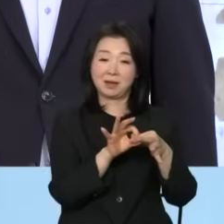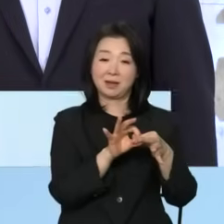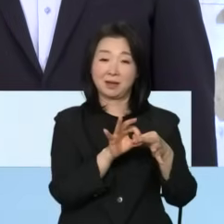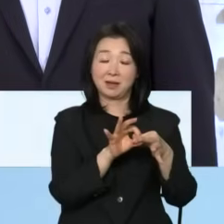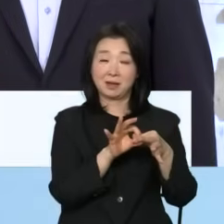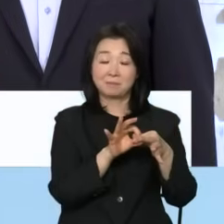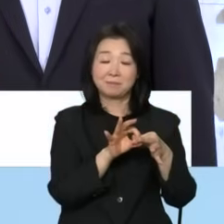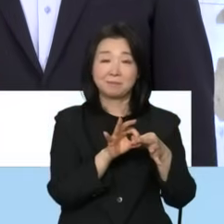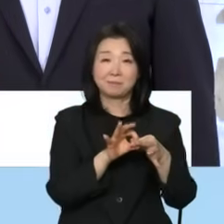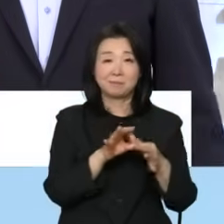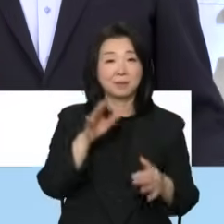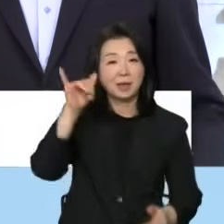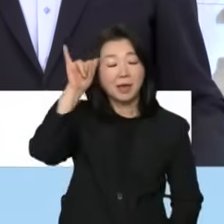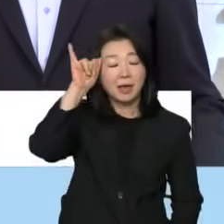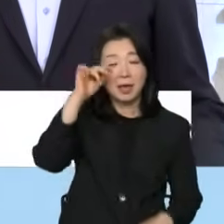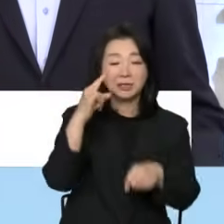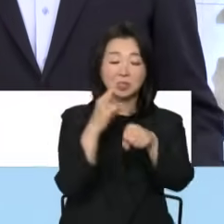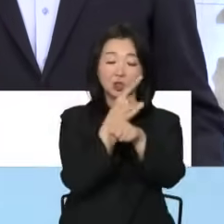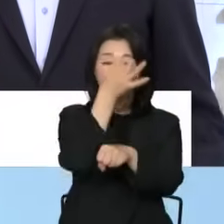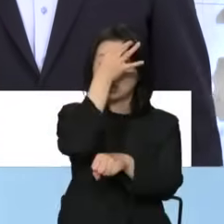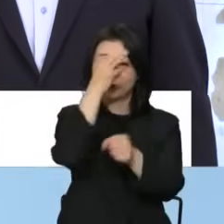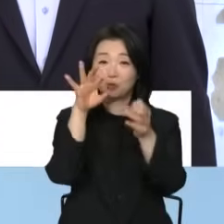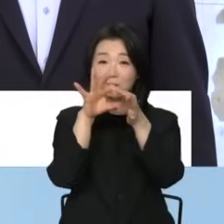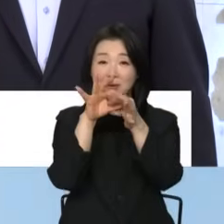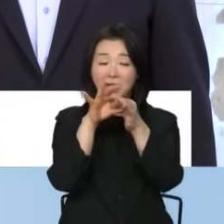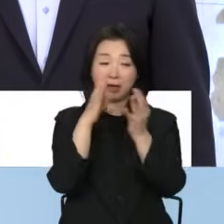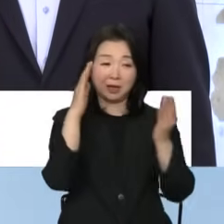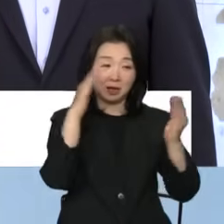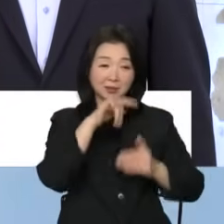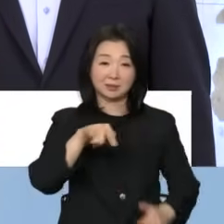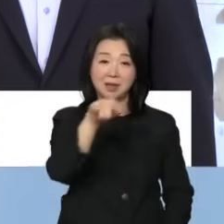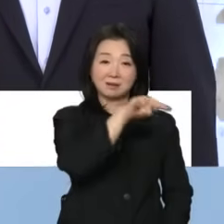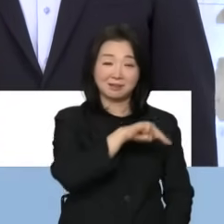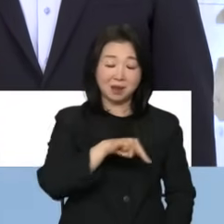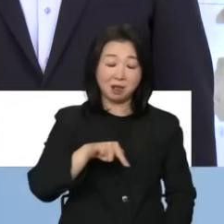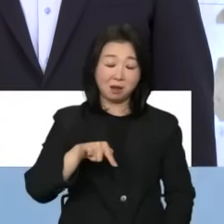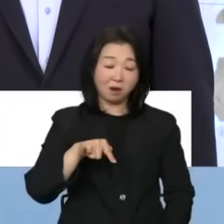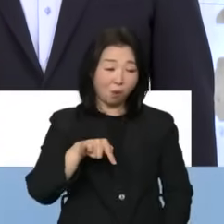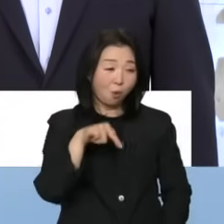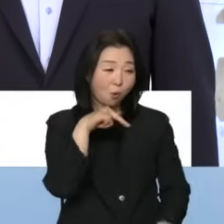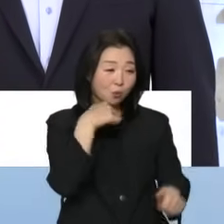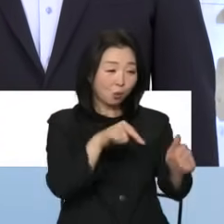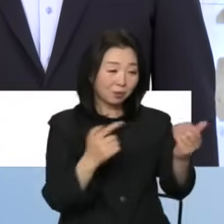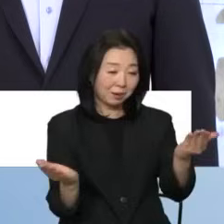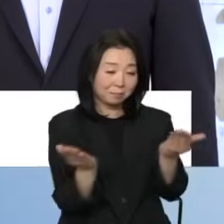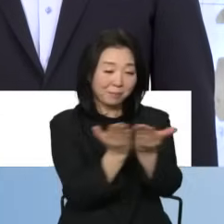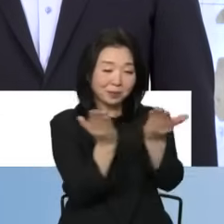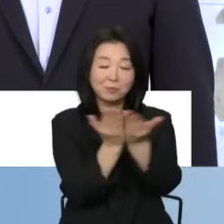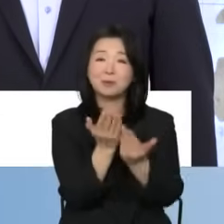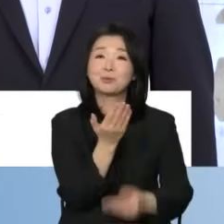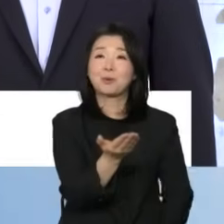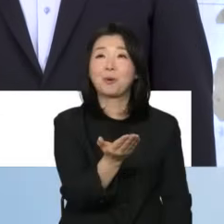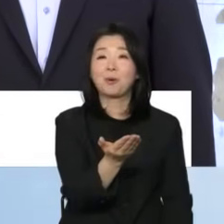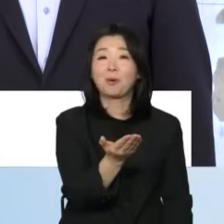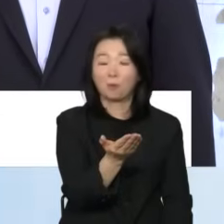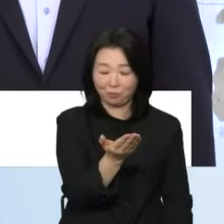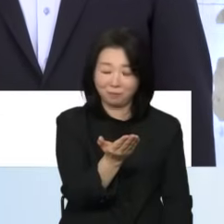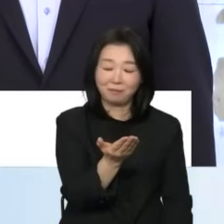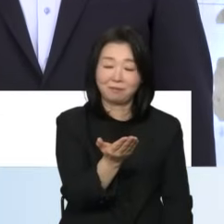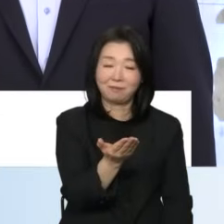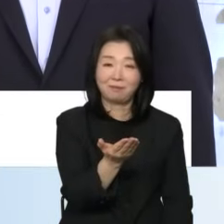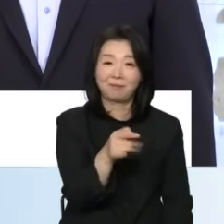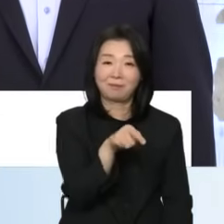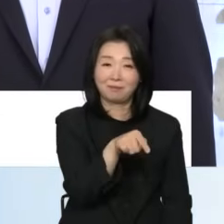AI 디지털 기술을 통한 이 학생들의 맞춤형 교육이 가능하게 하는 일종의 이 본격적인 이제